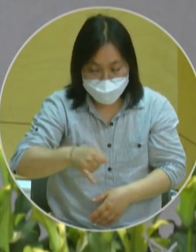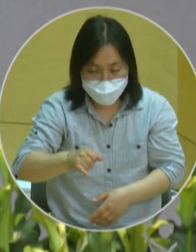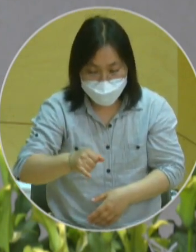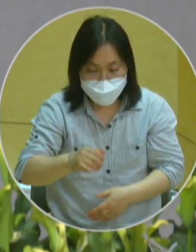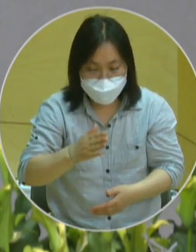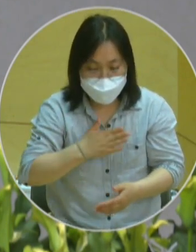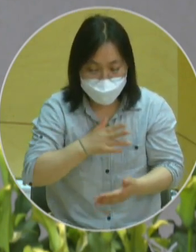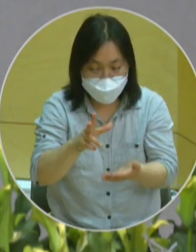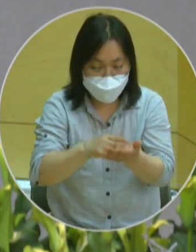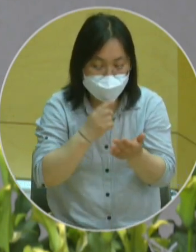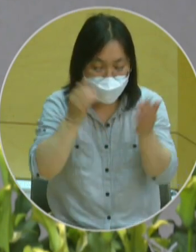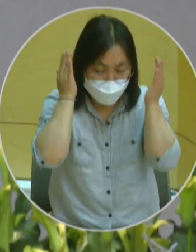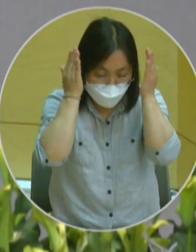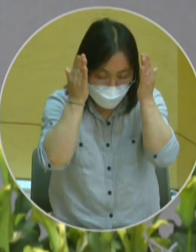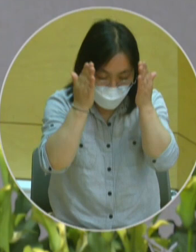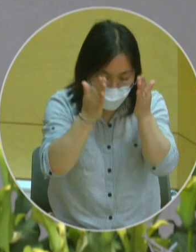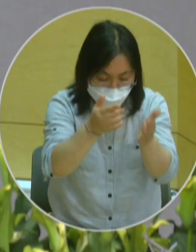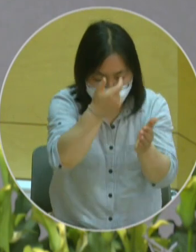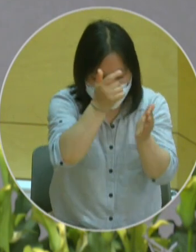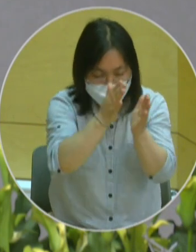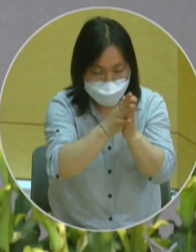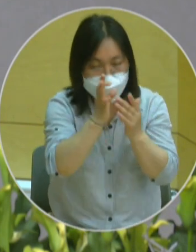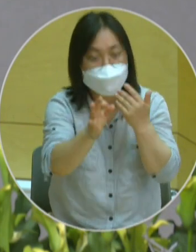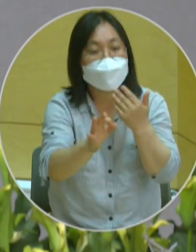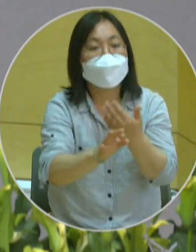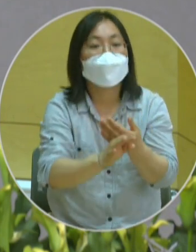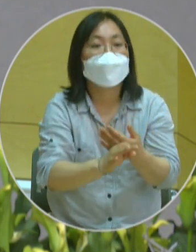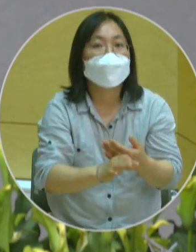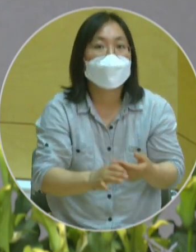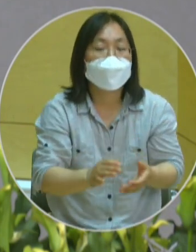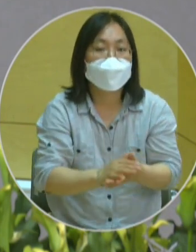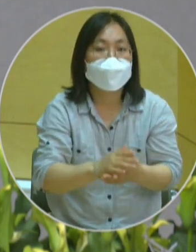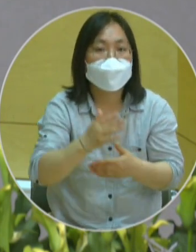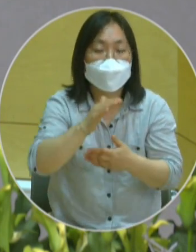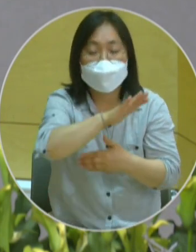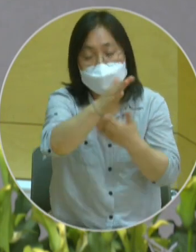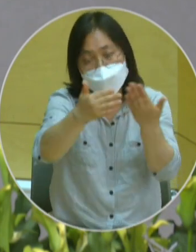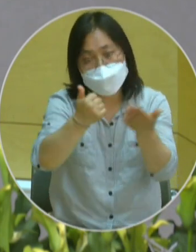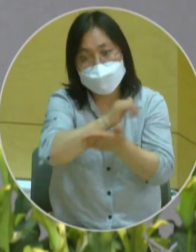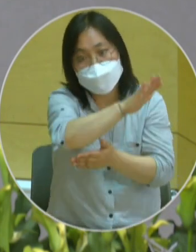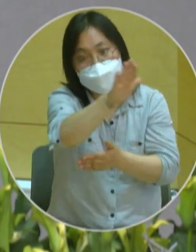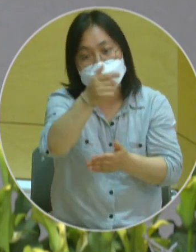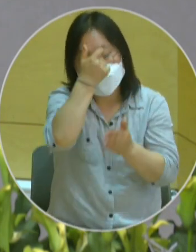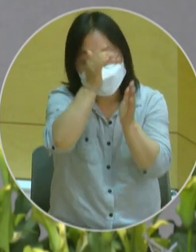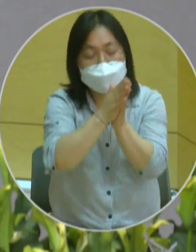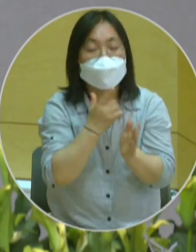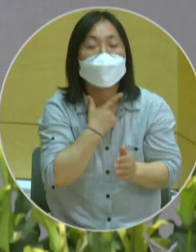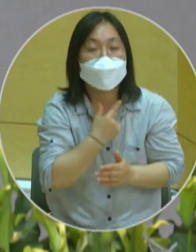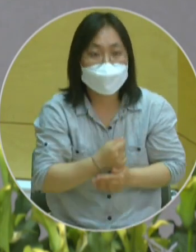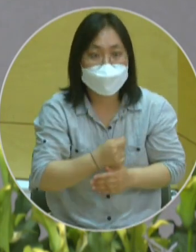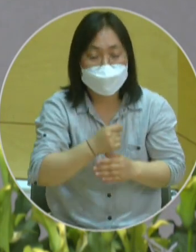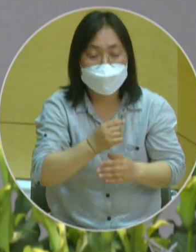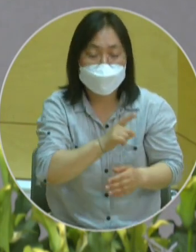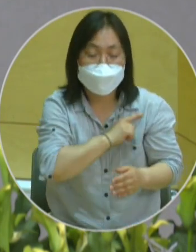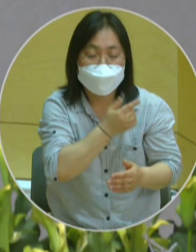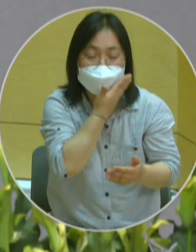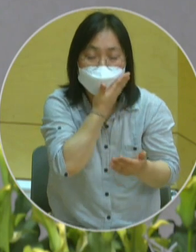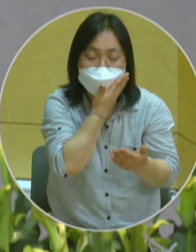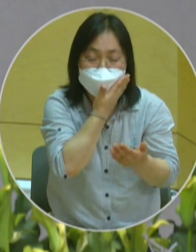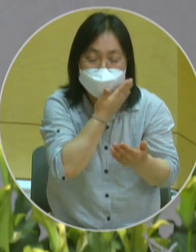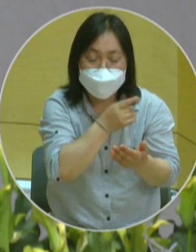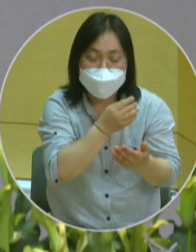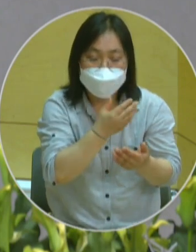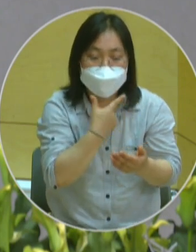문제만 집중해서 기도하다 보니까 우리 속에 하나님께서 우리에게 기도하기를 원하시는, 가장 원하시는 기도인 하나님의